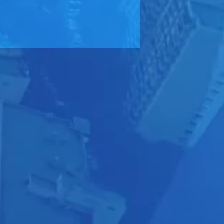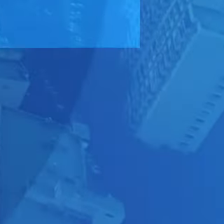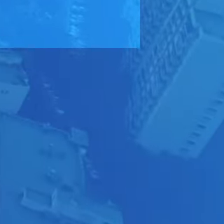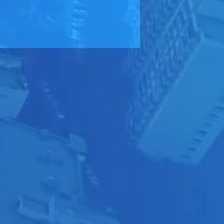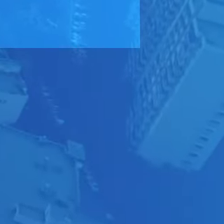부터입니다